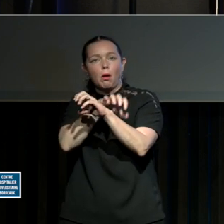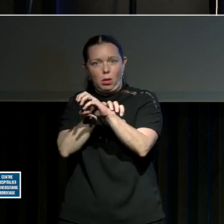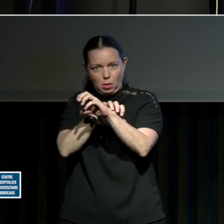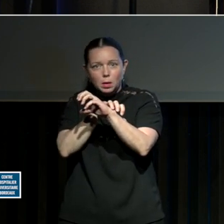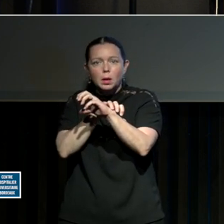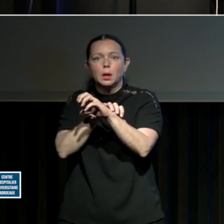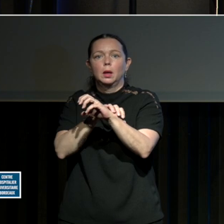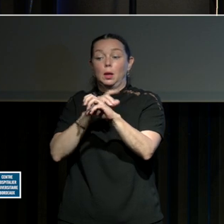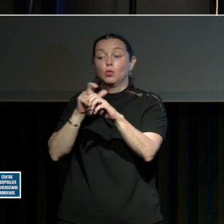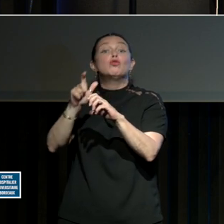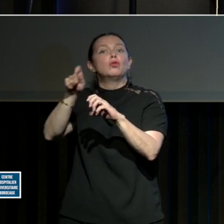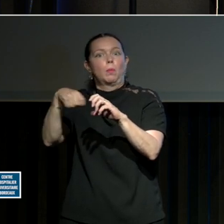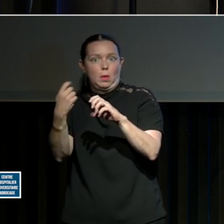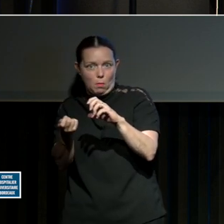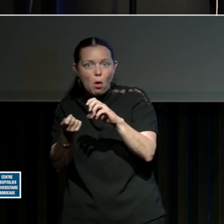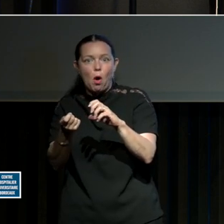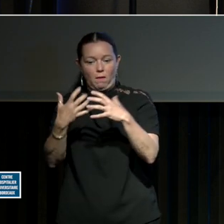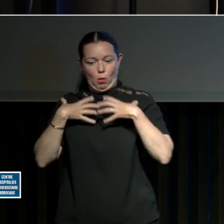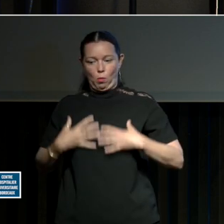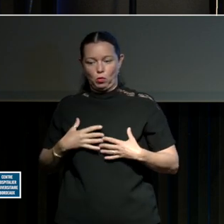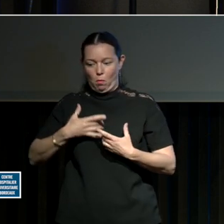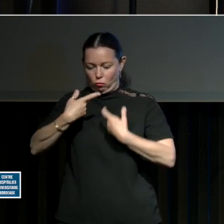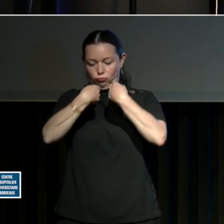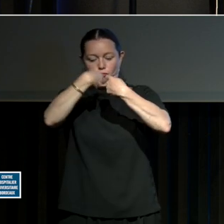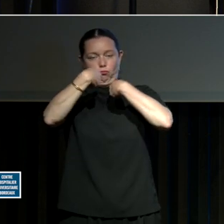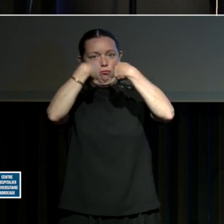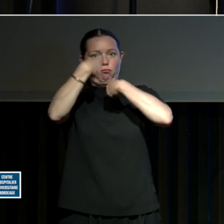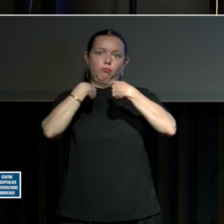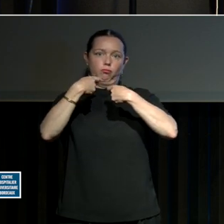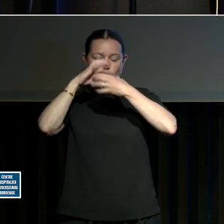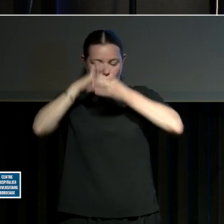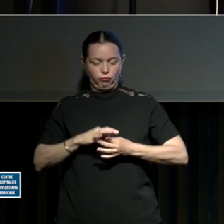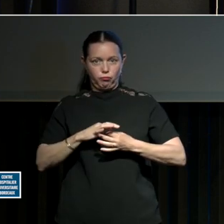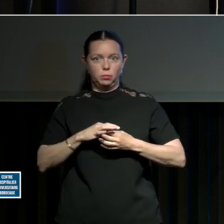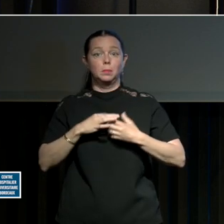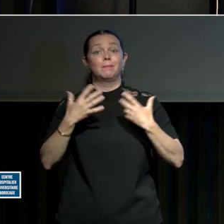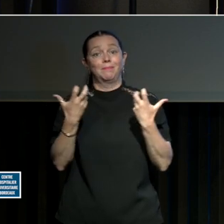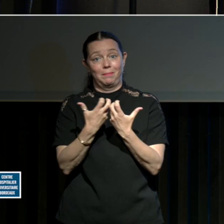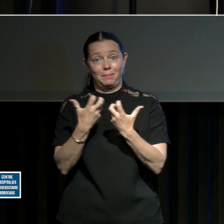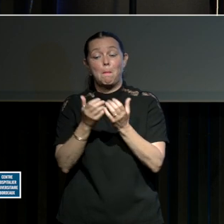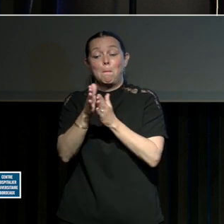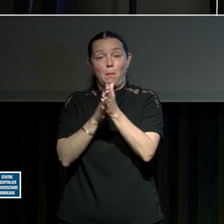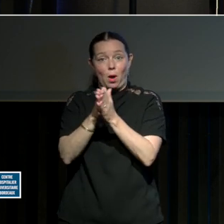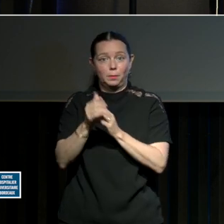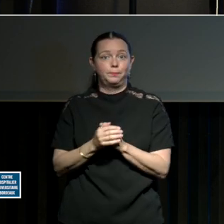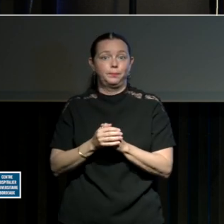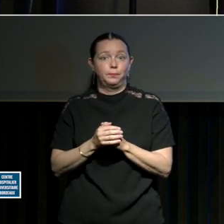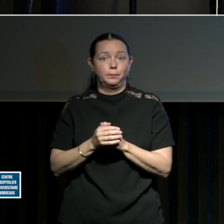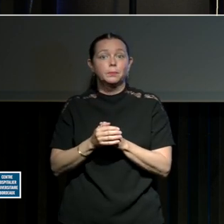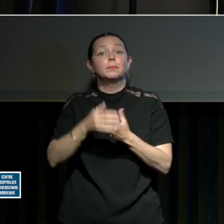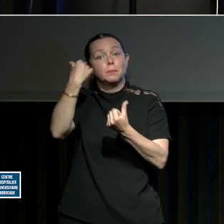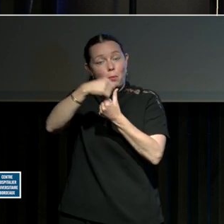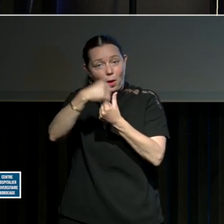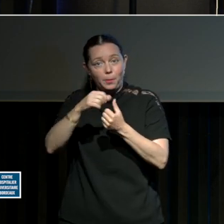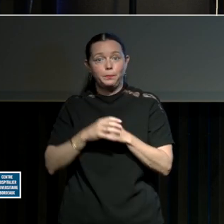important dans la régulation de nombreux comportements, et en particulier la motivation, la mémoire, l'apprentissage, le